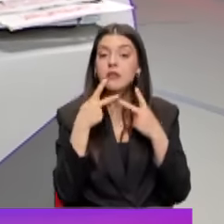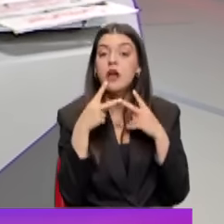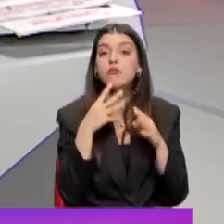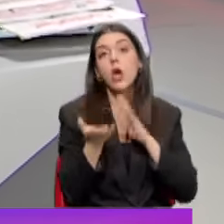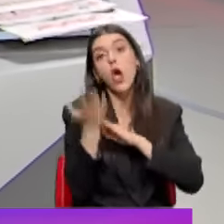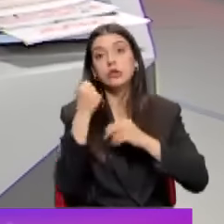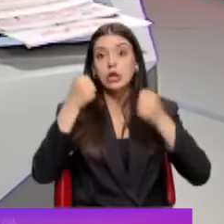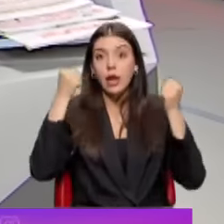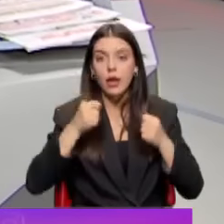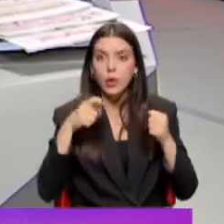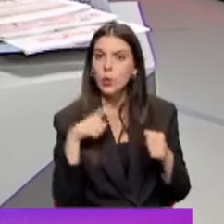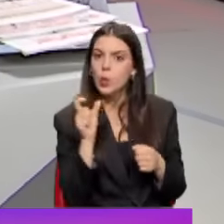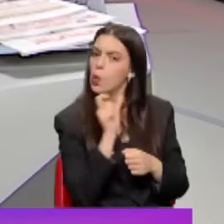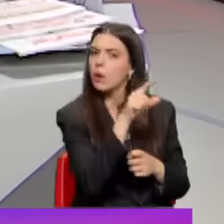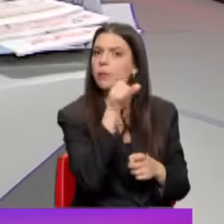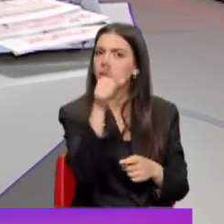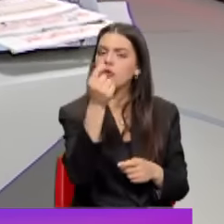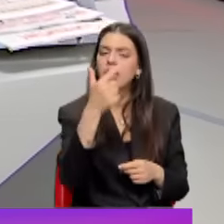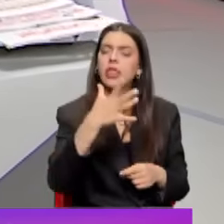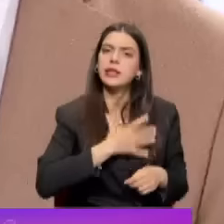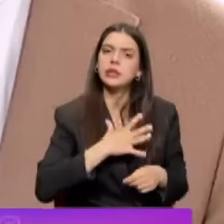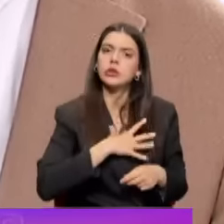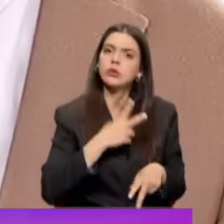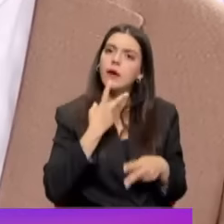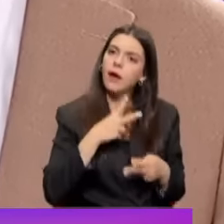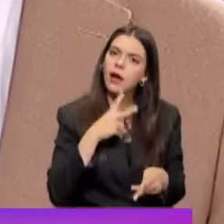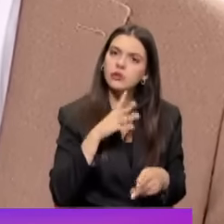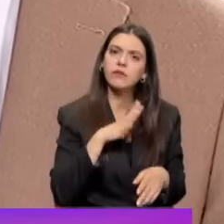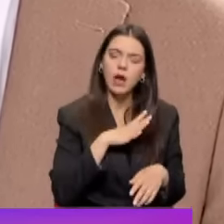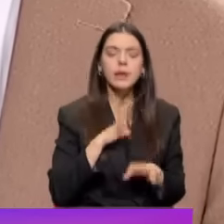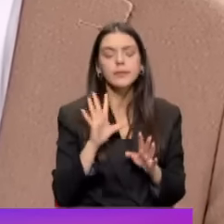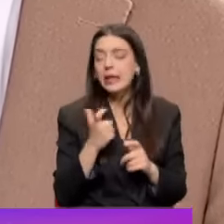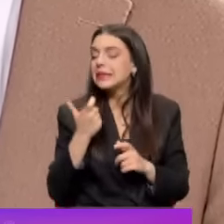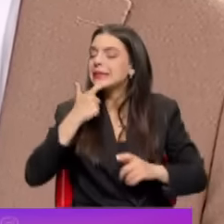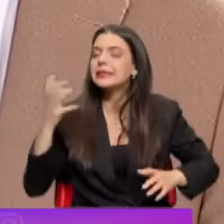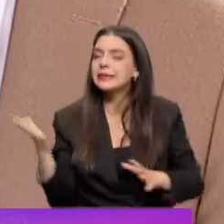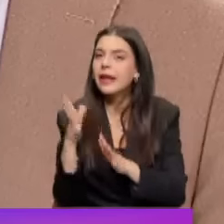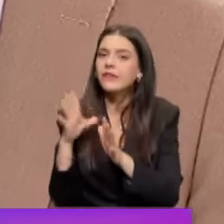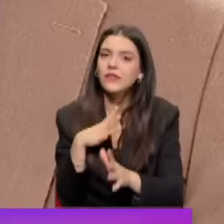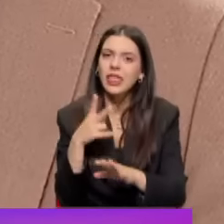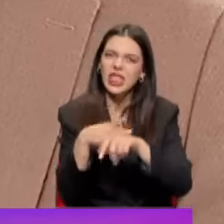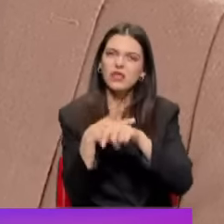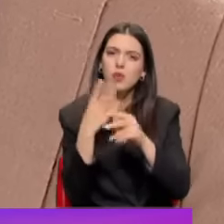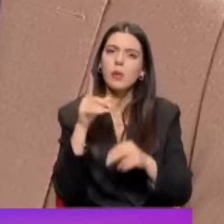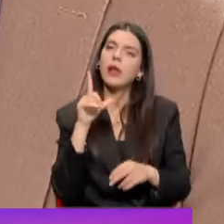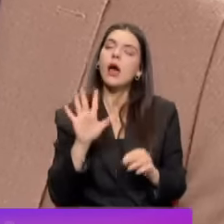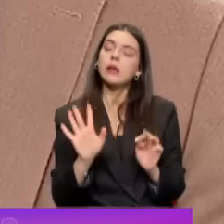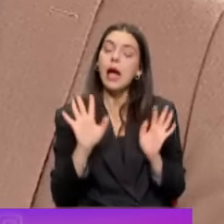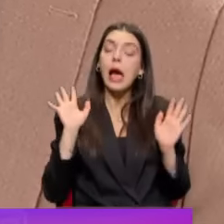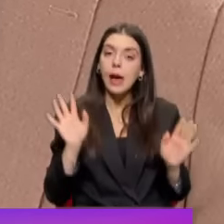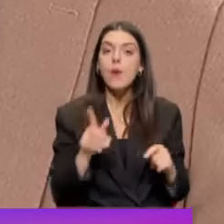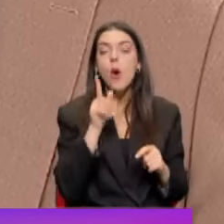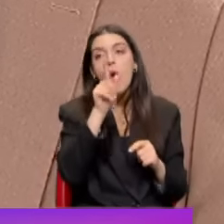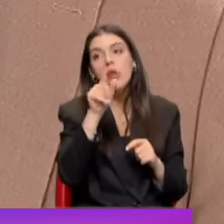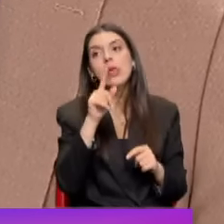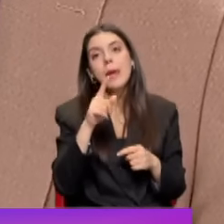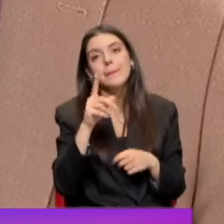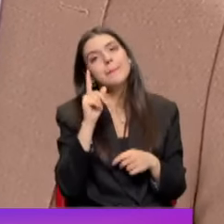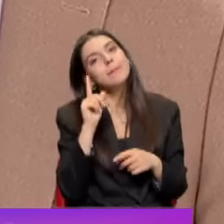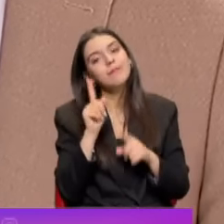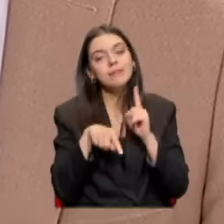hani uyarı mitingi biz bu fiyatı isteriz gibi bir şeyleri vardı asında yıllardır tei de kazanmış olmalılar Evet ama işte orada da belli